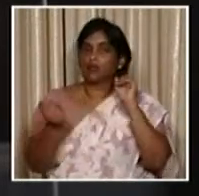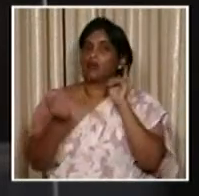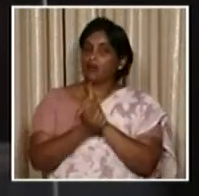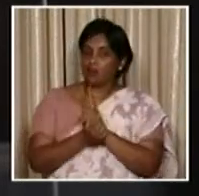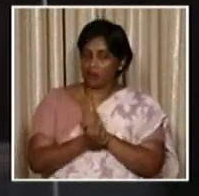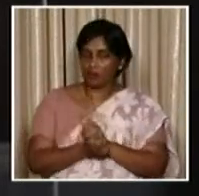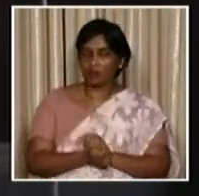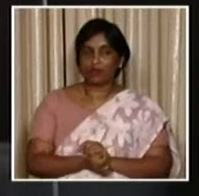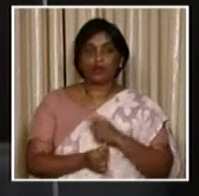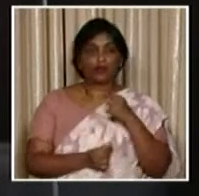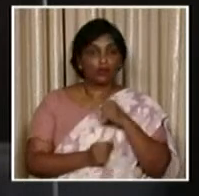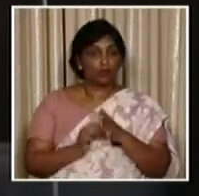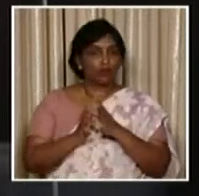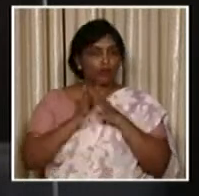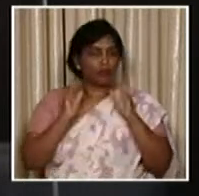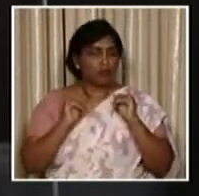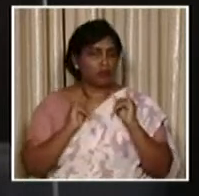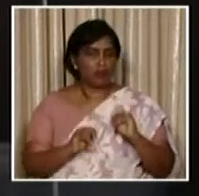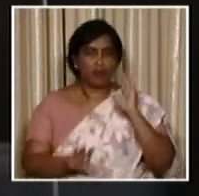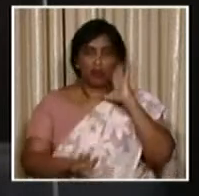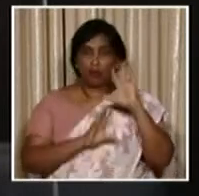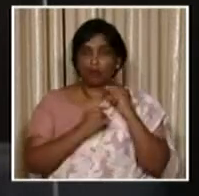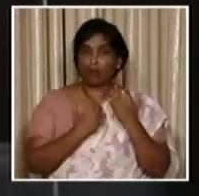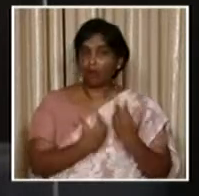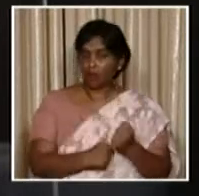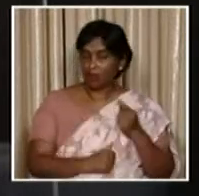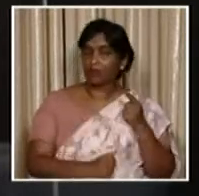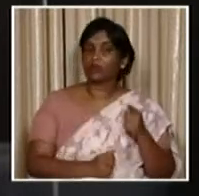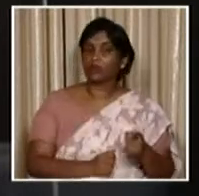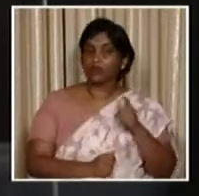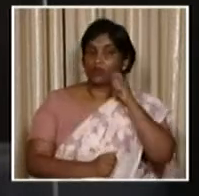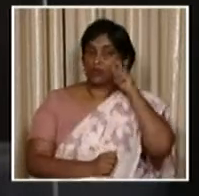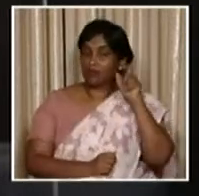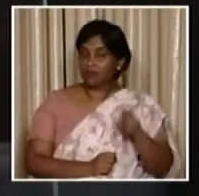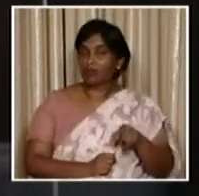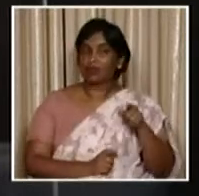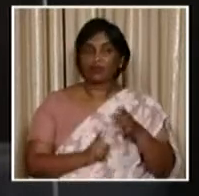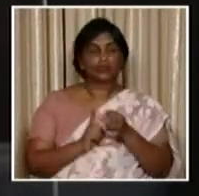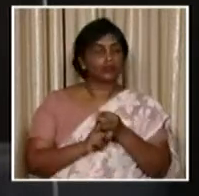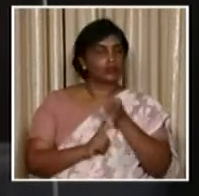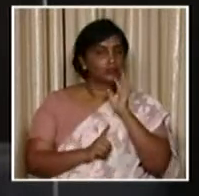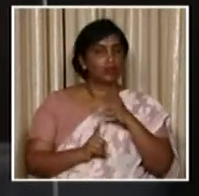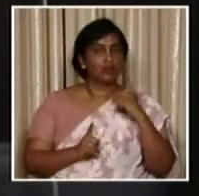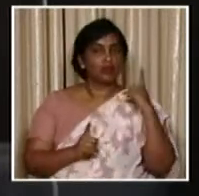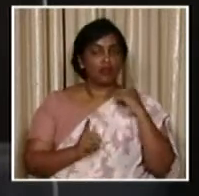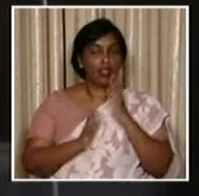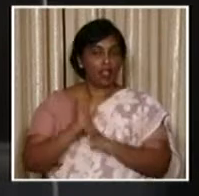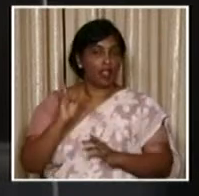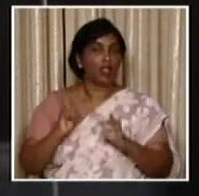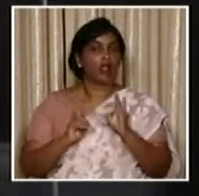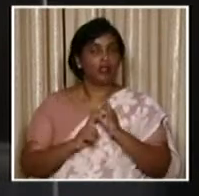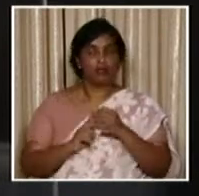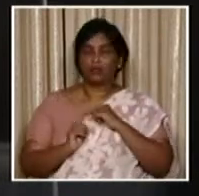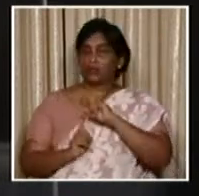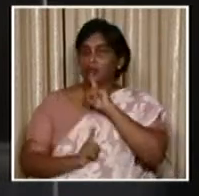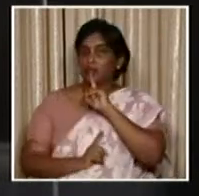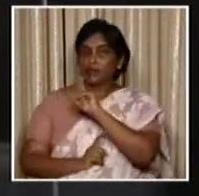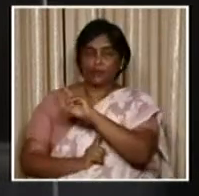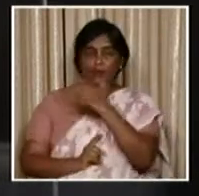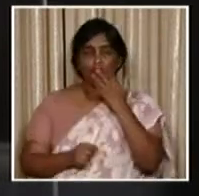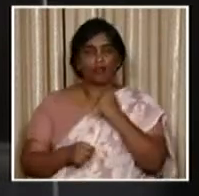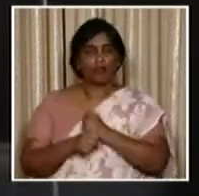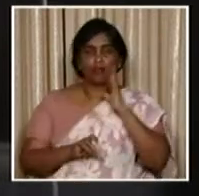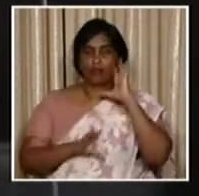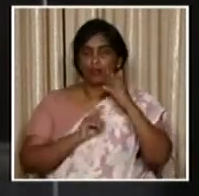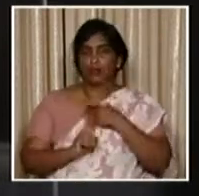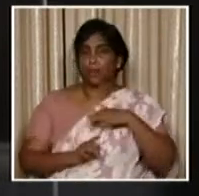tiyena. Itu orang meter bayarnya ke torturak lebih lah, me pudgalaya, me janadipati arakshaka mati, denuat kere netang raja